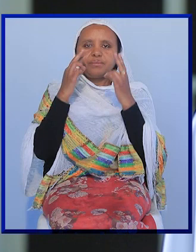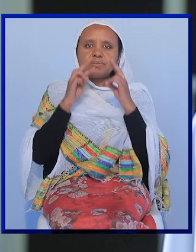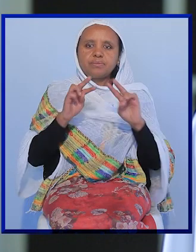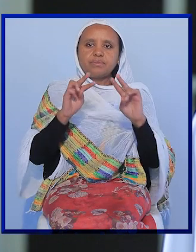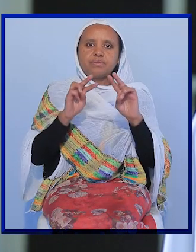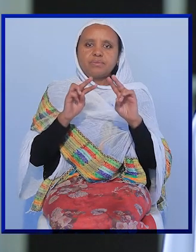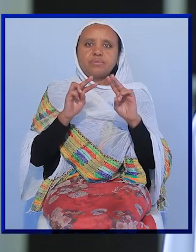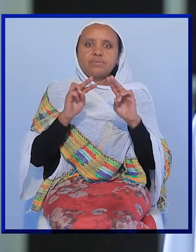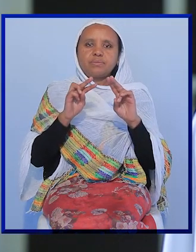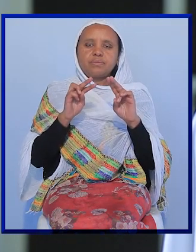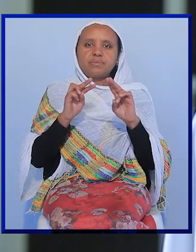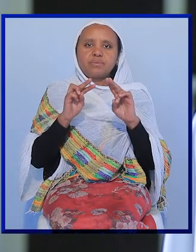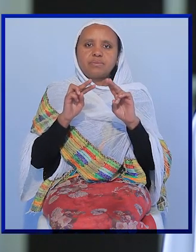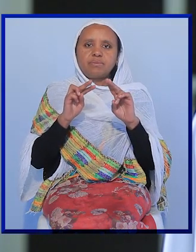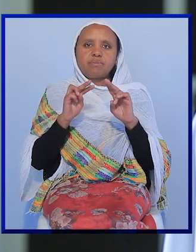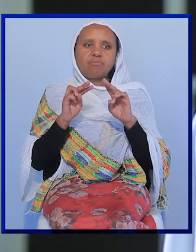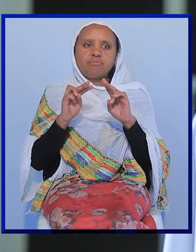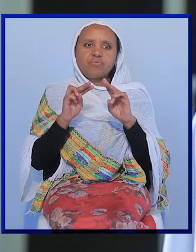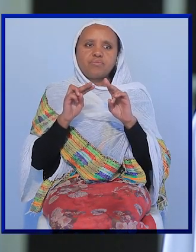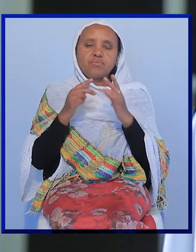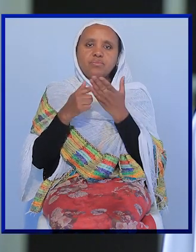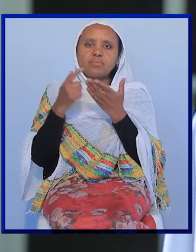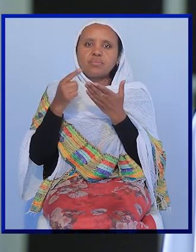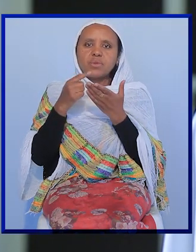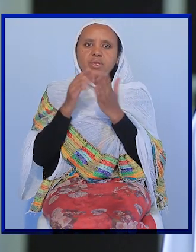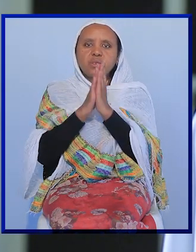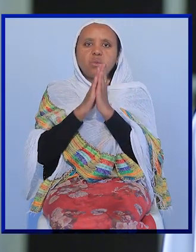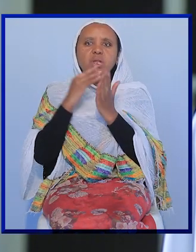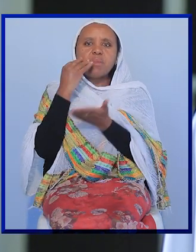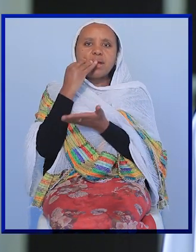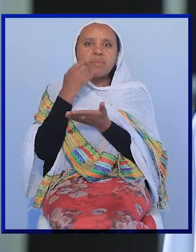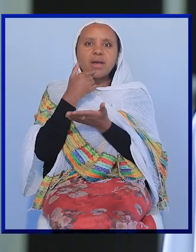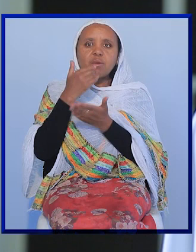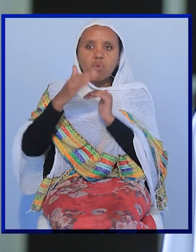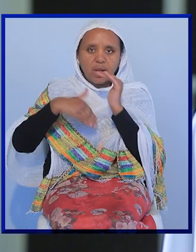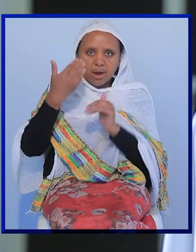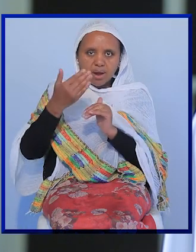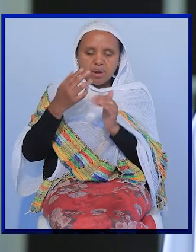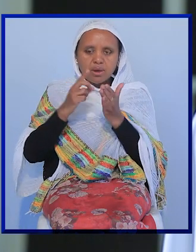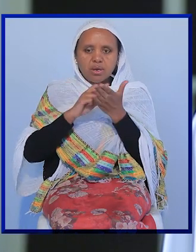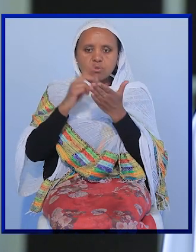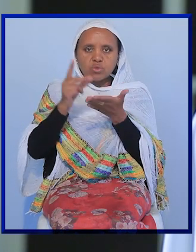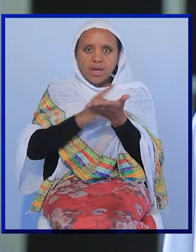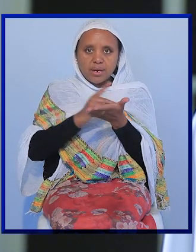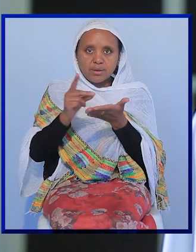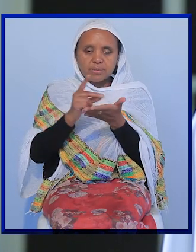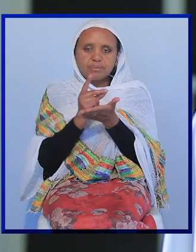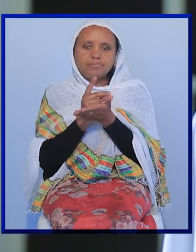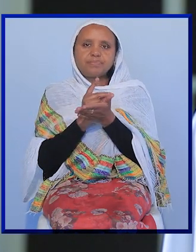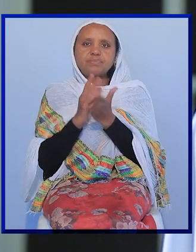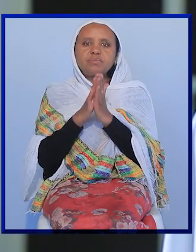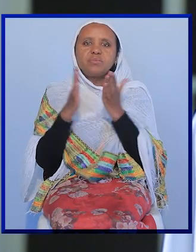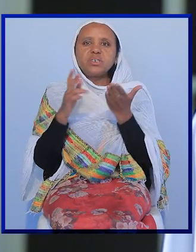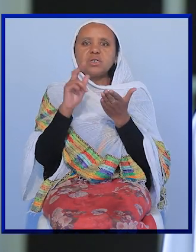የህማማ ለአመቱ ወገብረ ኃይለ በመዝራይቱ የሚለውን ጸሎተ ማርያም ካለ በኋላ ቅዱስ ያሬድ